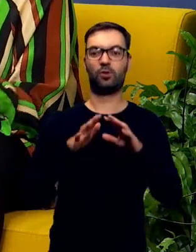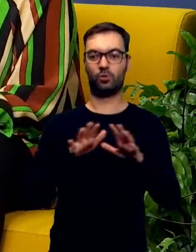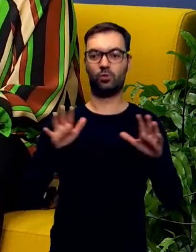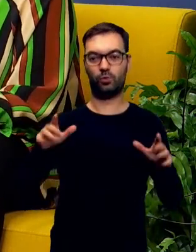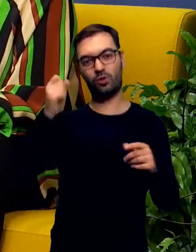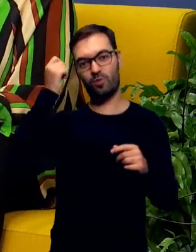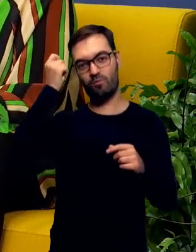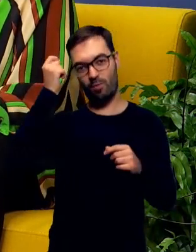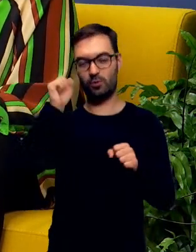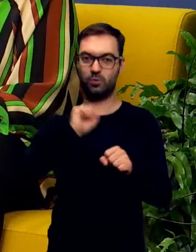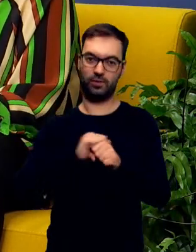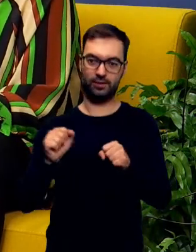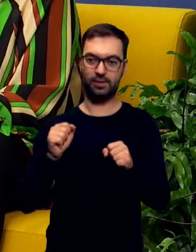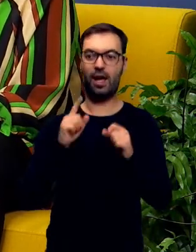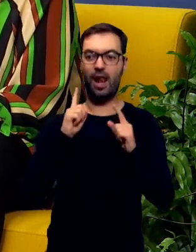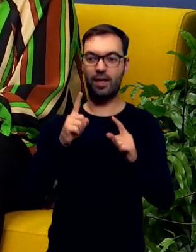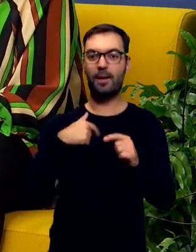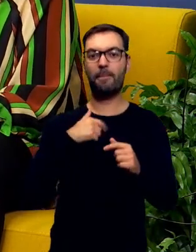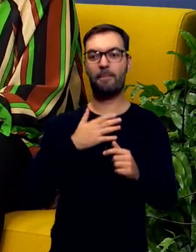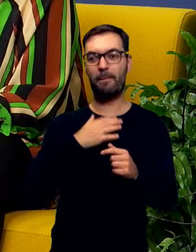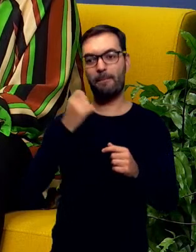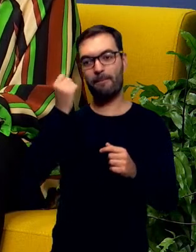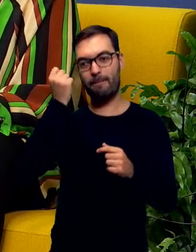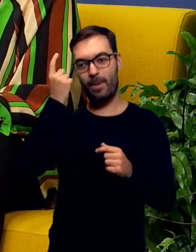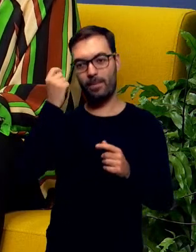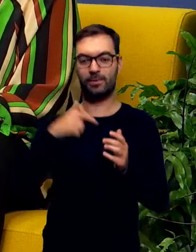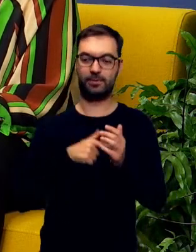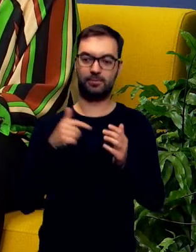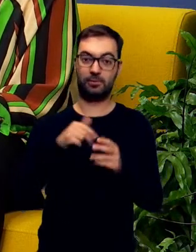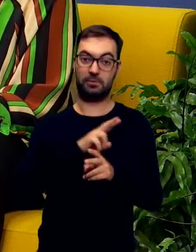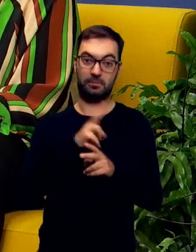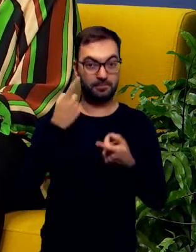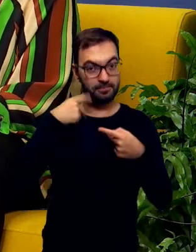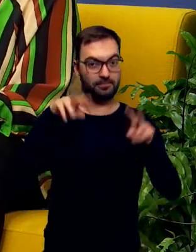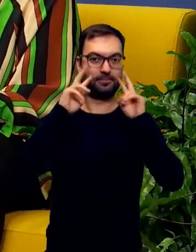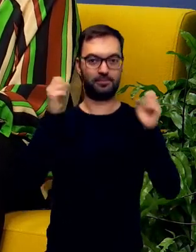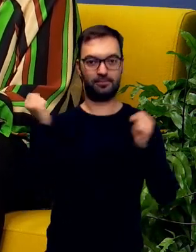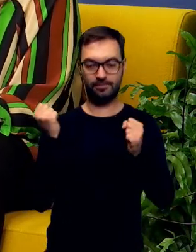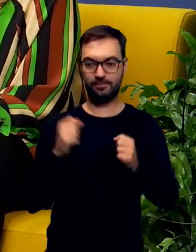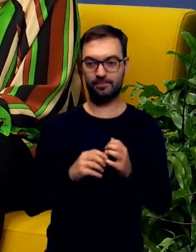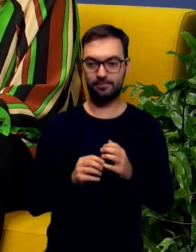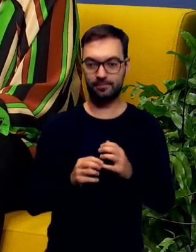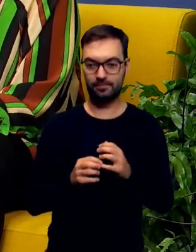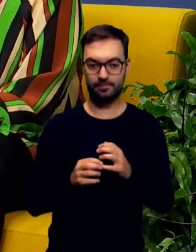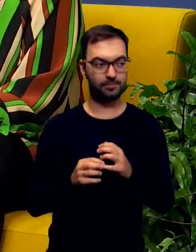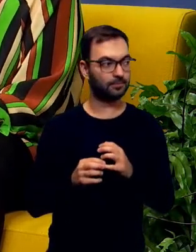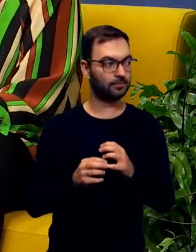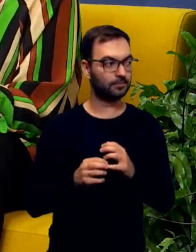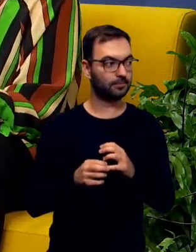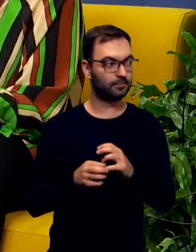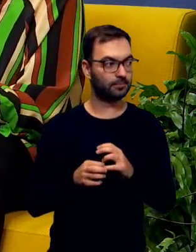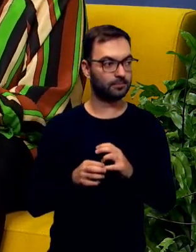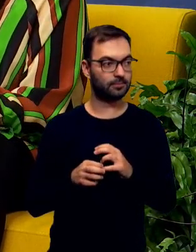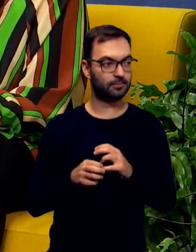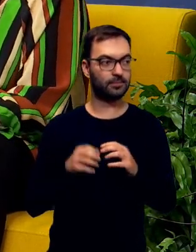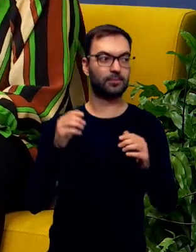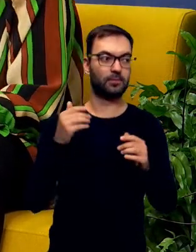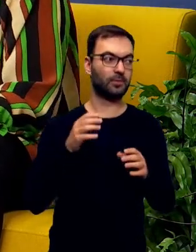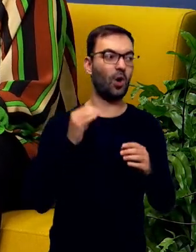jest tych pomysłów faktycznie, ale mam taki pomysł, który być może Państwa zaskoczy zupełnie. Więc oczywiście, jak